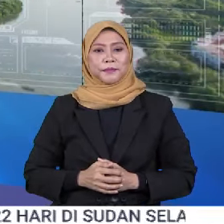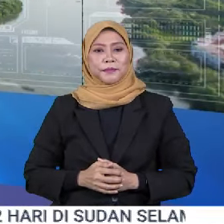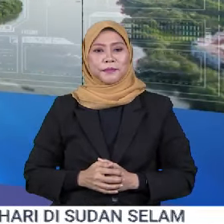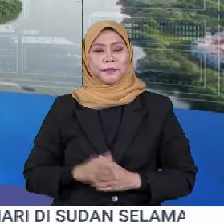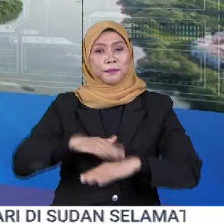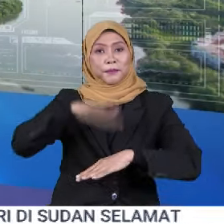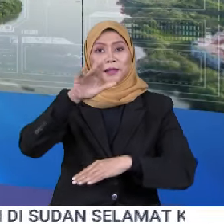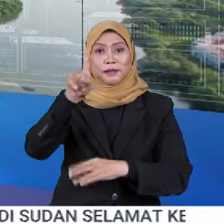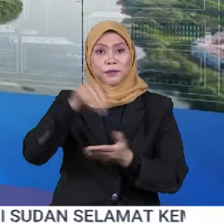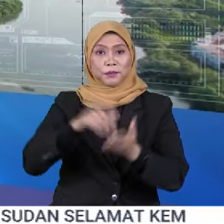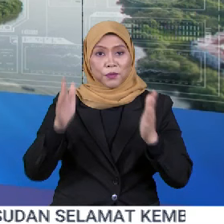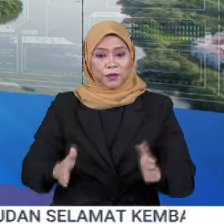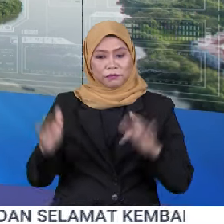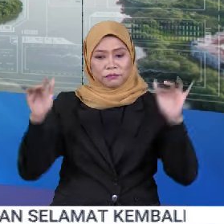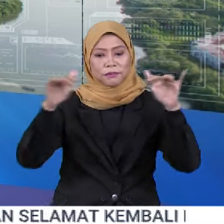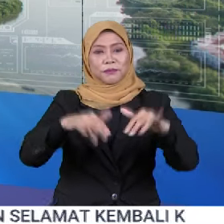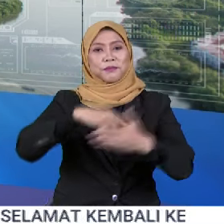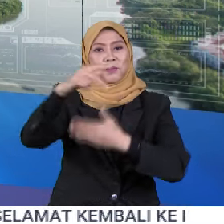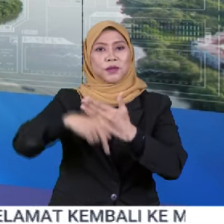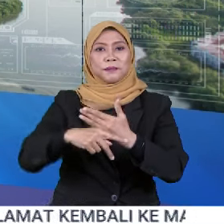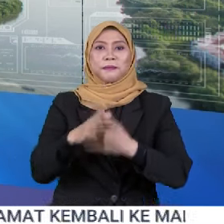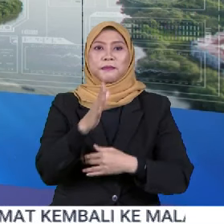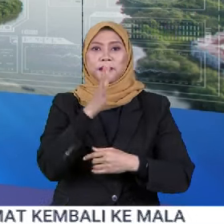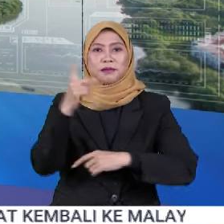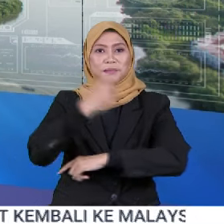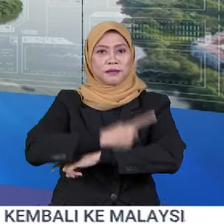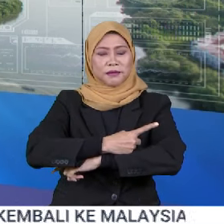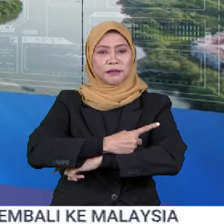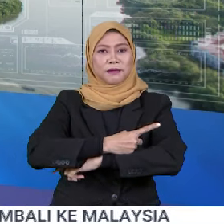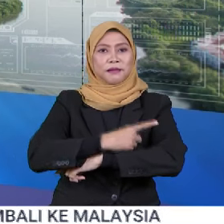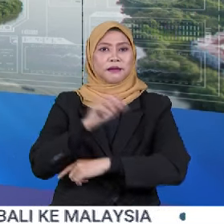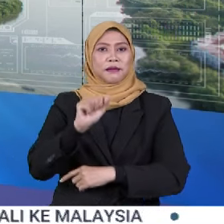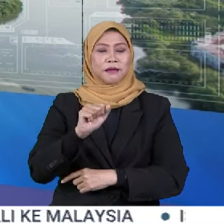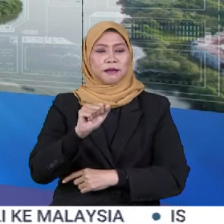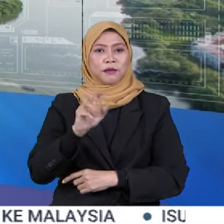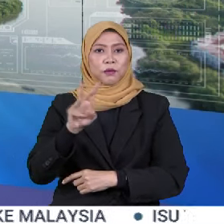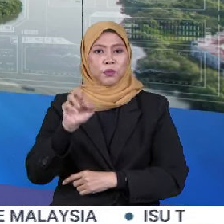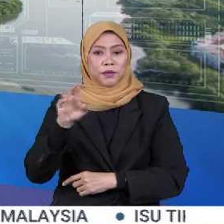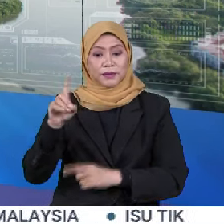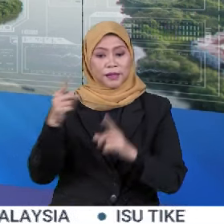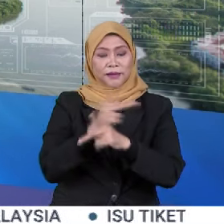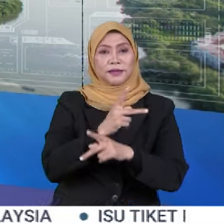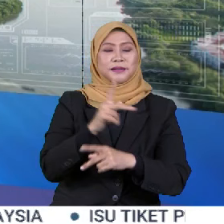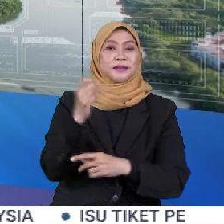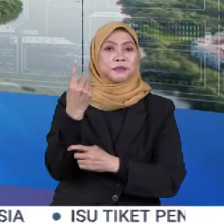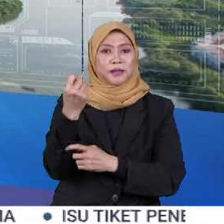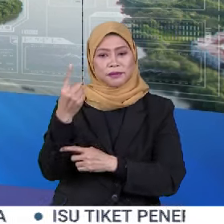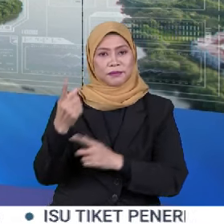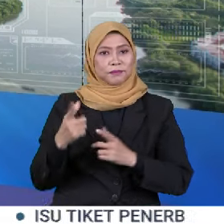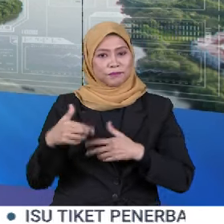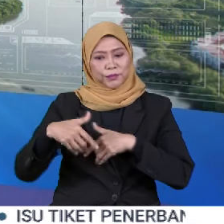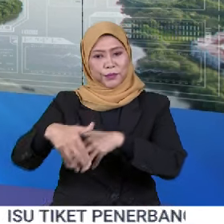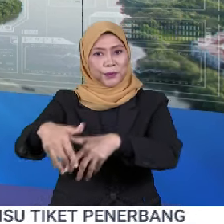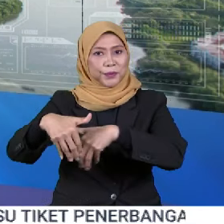1000 orang menyurtai Program mades a days kali ke-11 sejauh 5 km di Kota